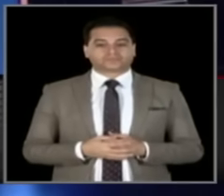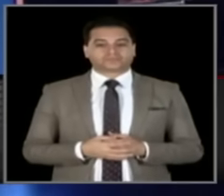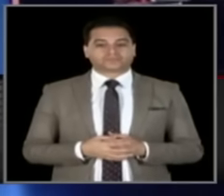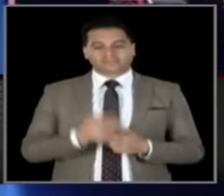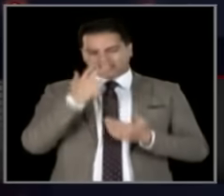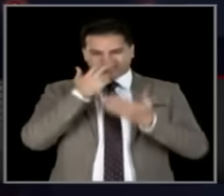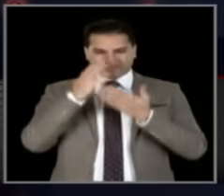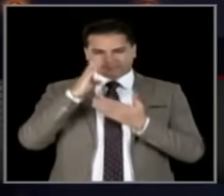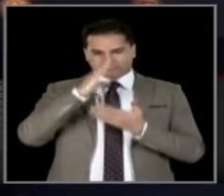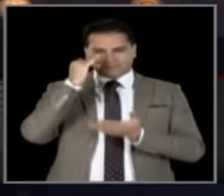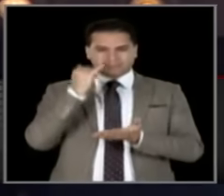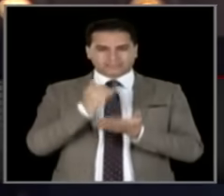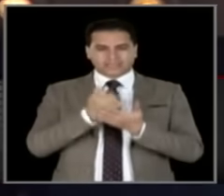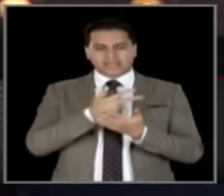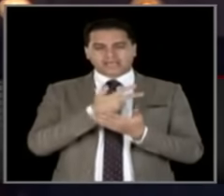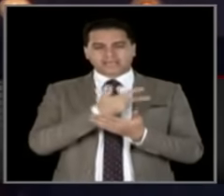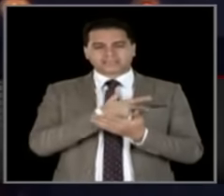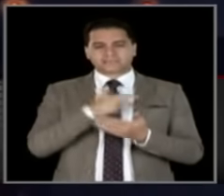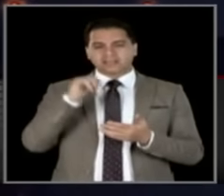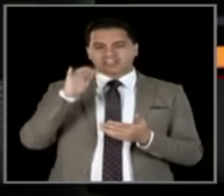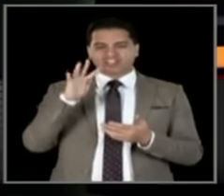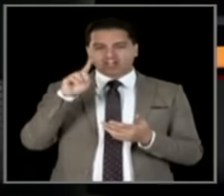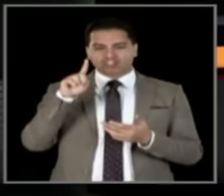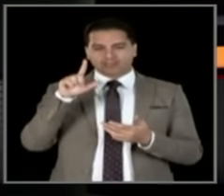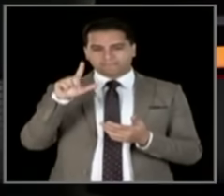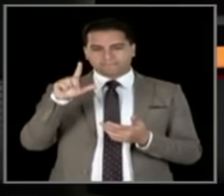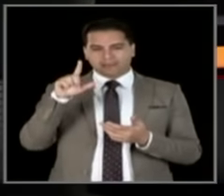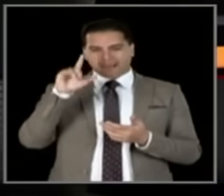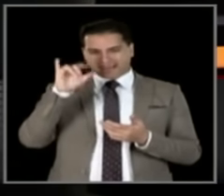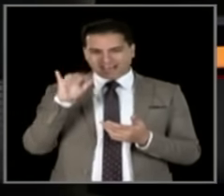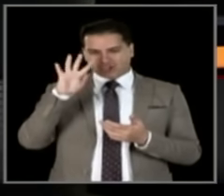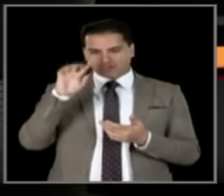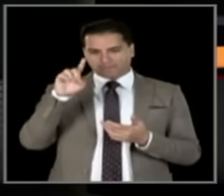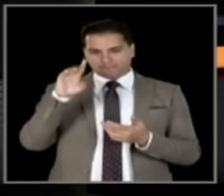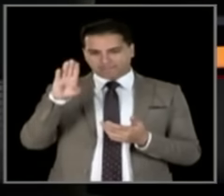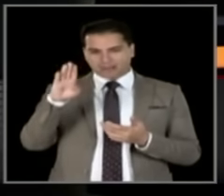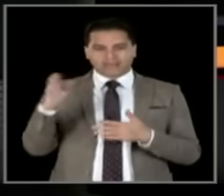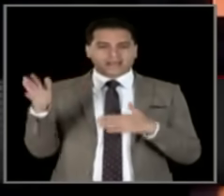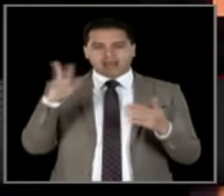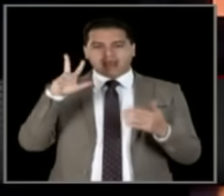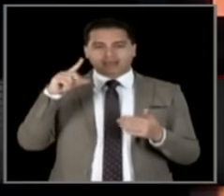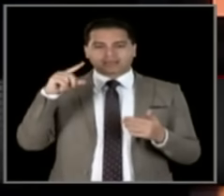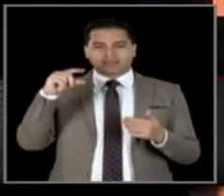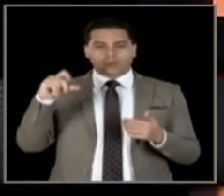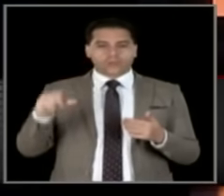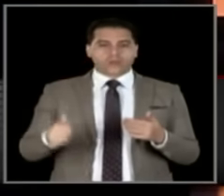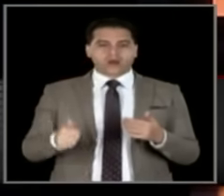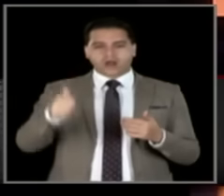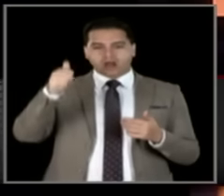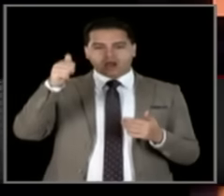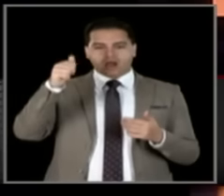كان الأمير يشبك الدوادار وزيراً لأحد سلاطين المماليك في